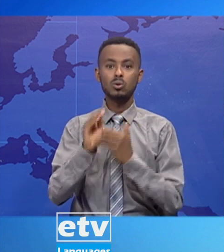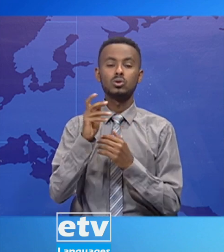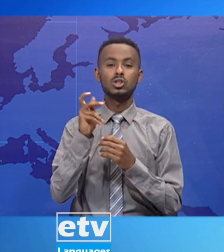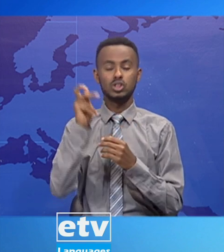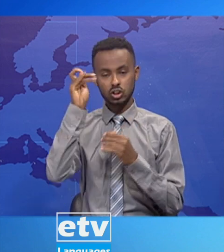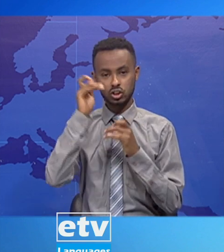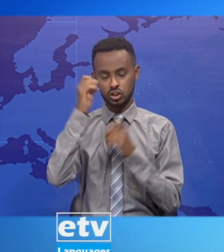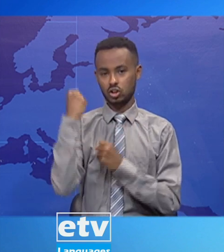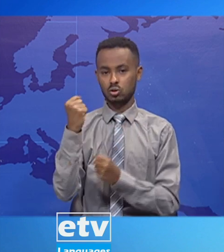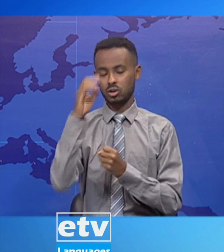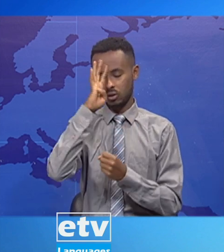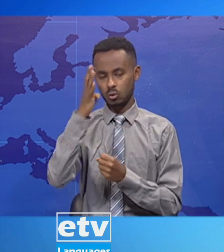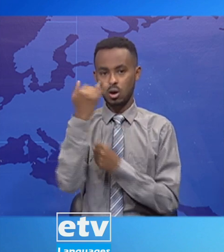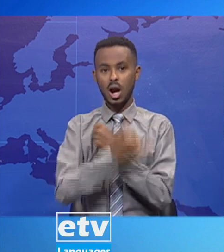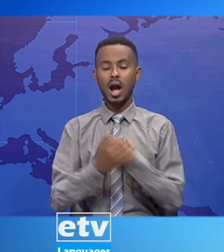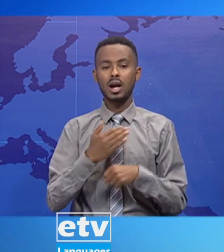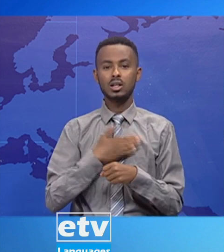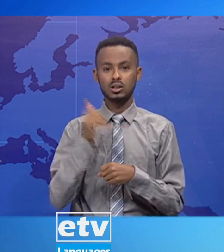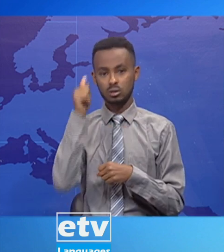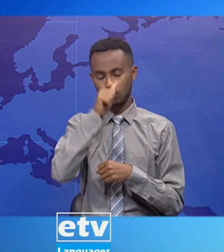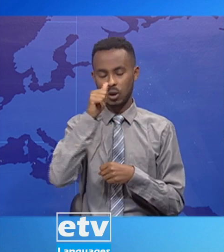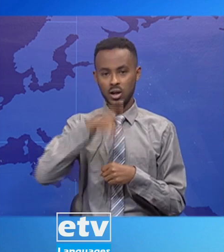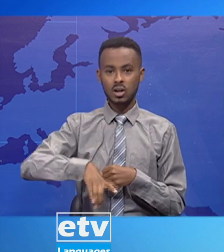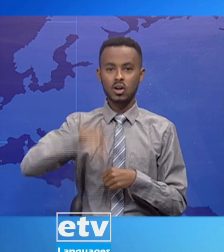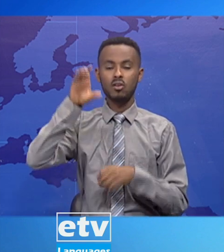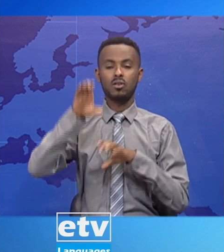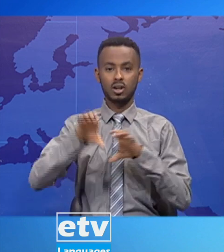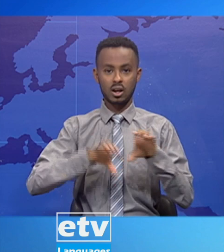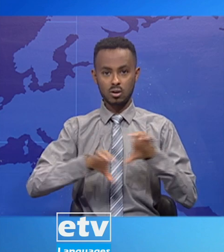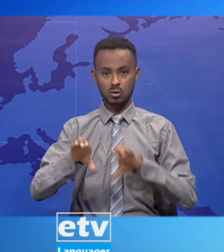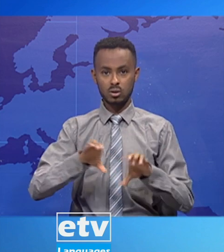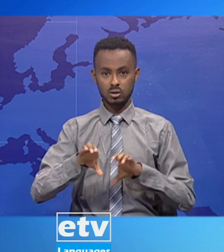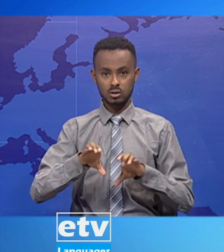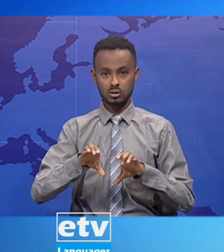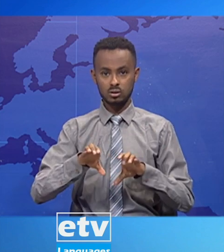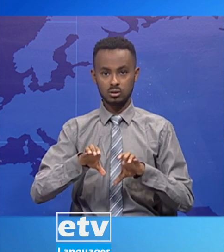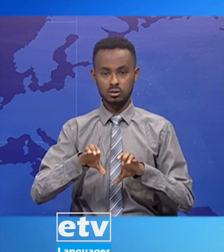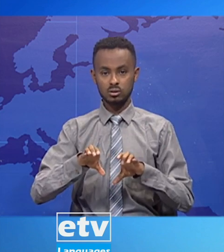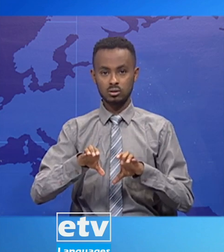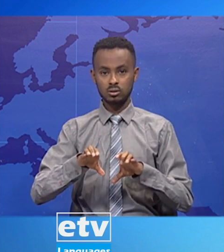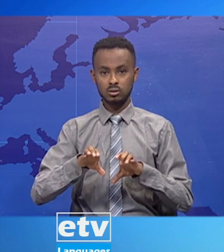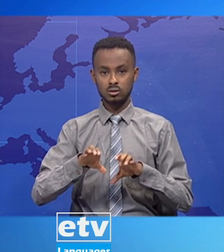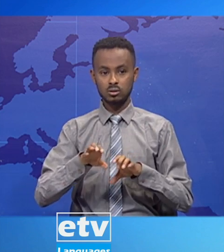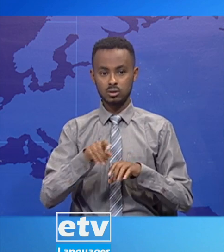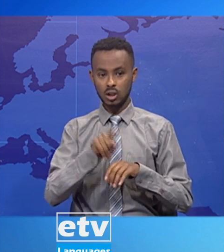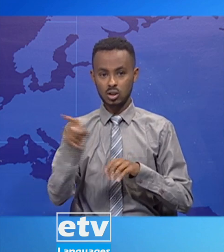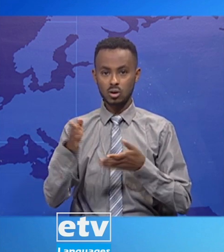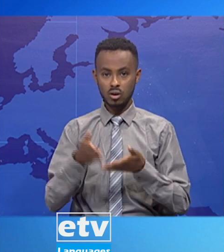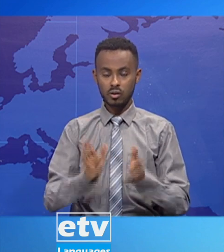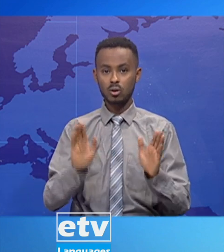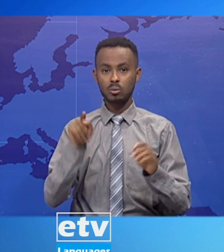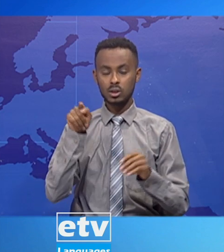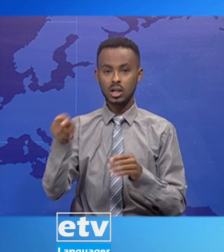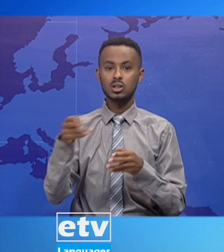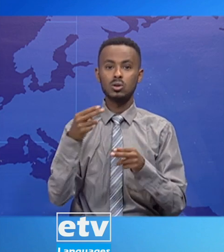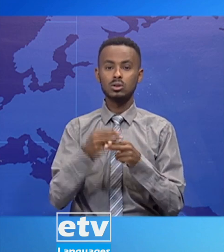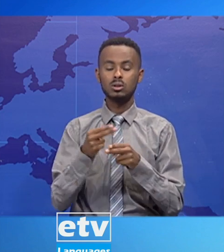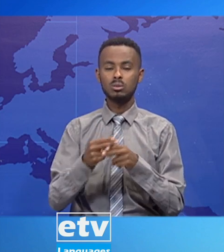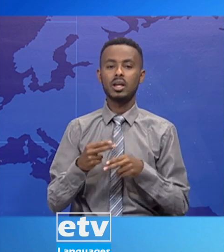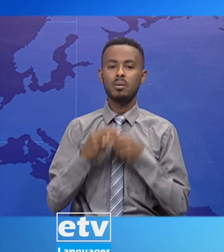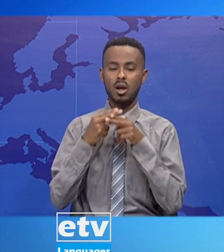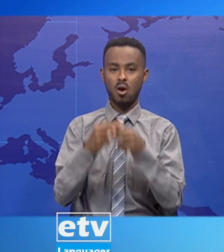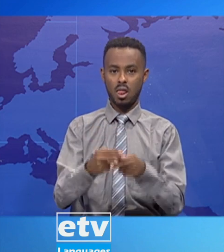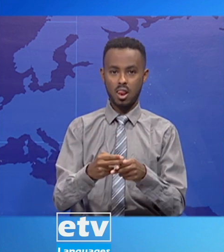እንዲፈጠሩልን አገራችንን ኢትዮጵያን ከፍ እንዲያደርጉልን በእሳቸው ከፈቀዱልን በእሳቸው ስም